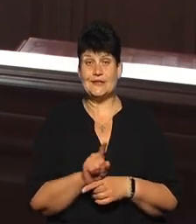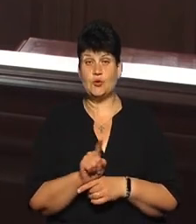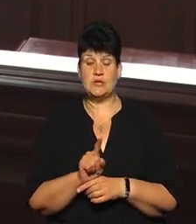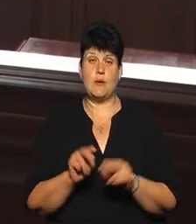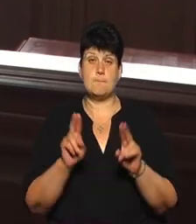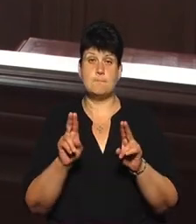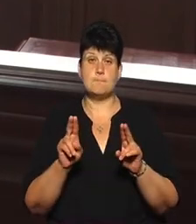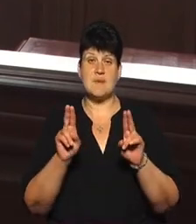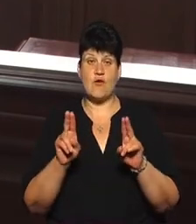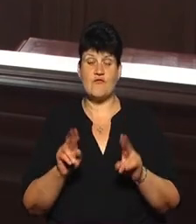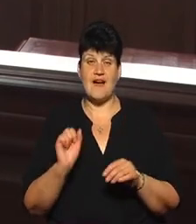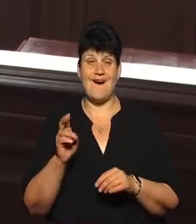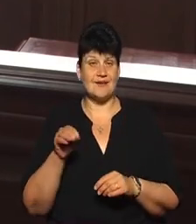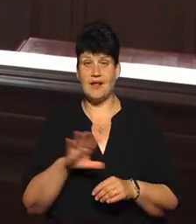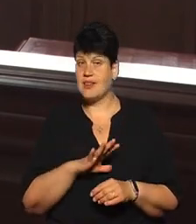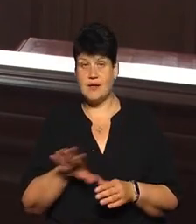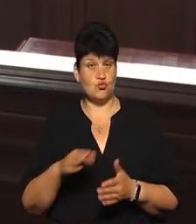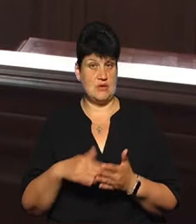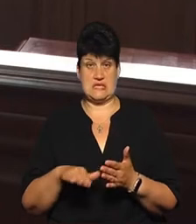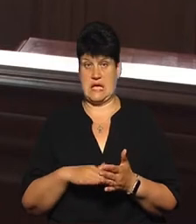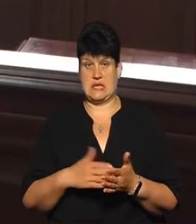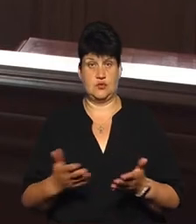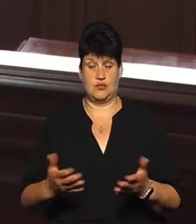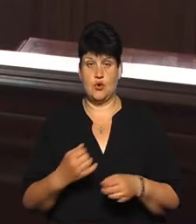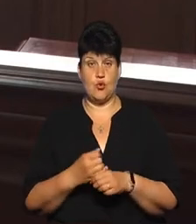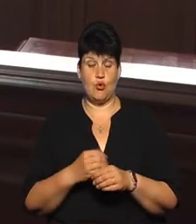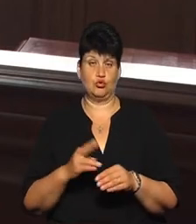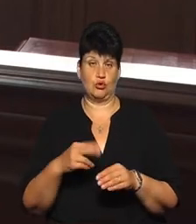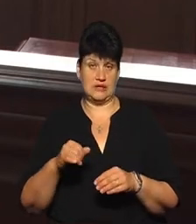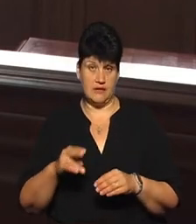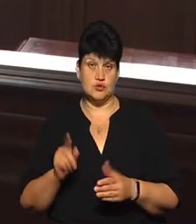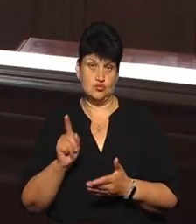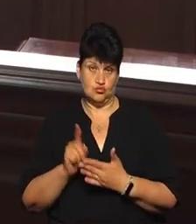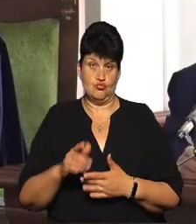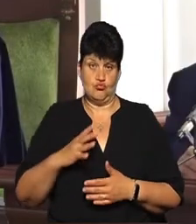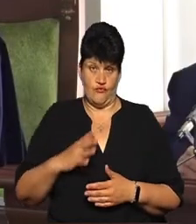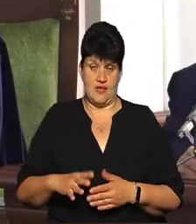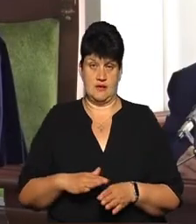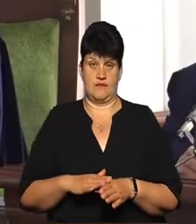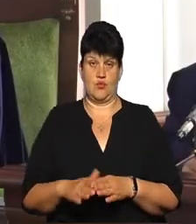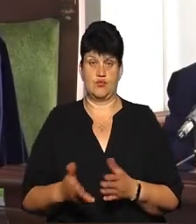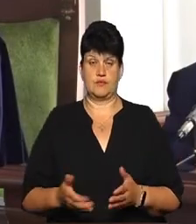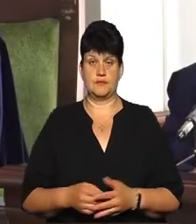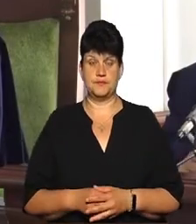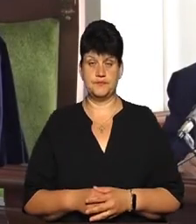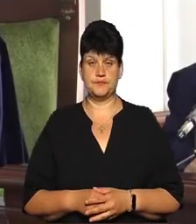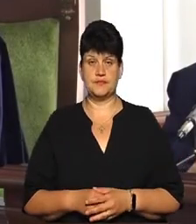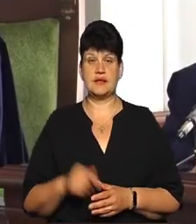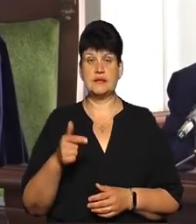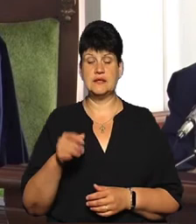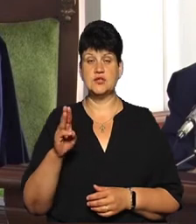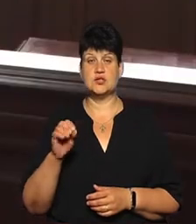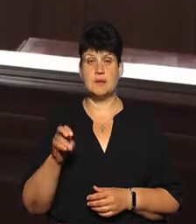акти не були скасовані, отже роботодавці зобов'язані були їх виконати. Галина Щепна просила